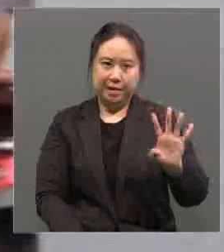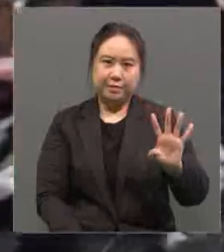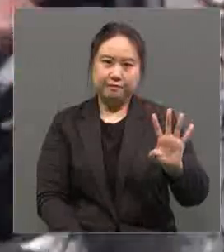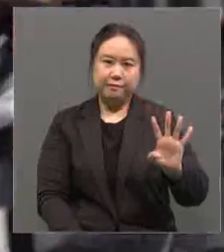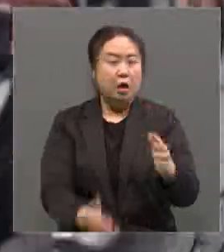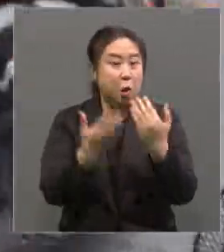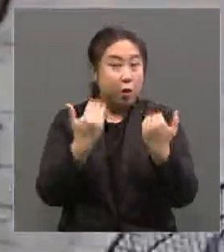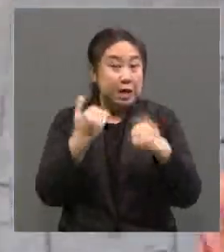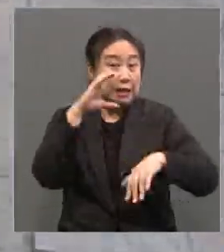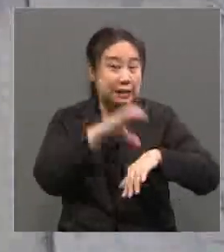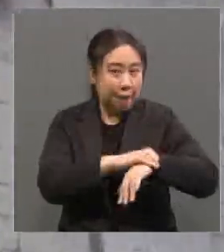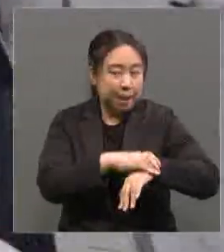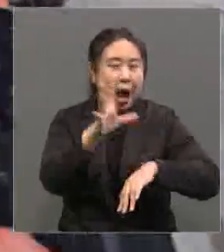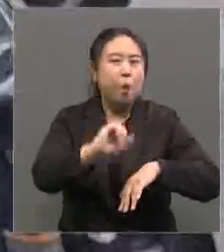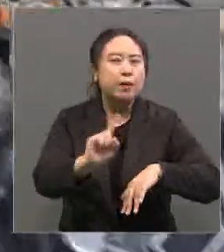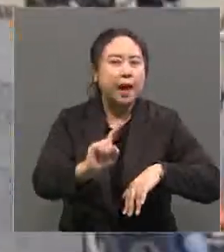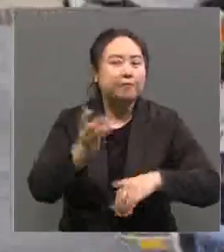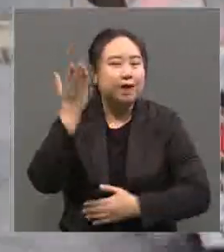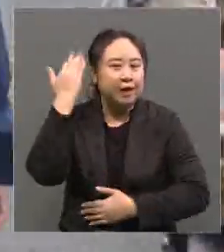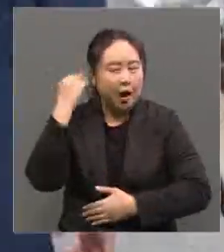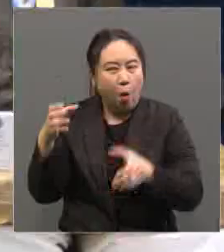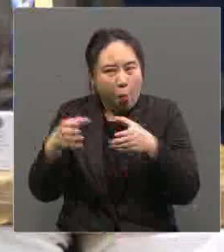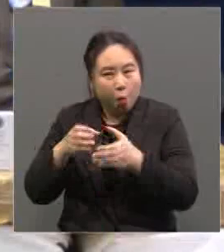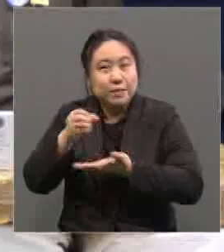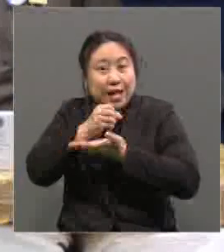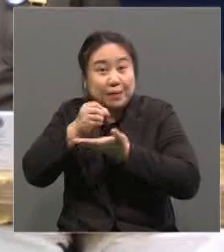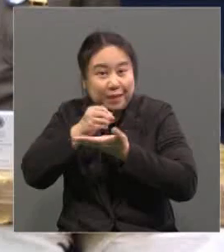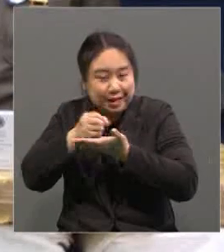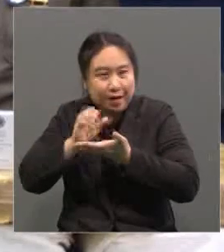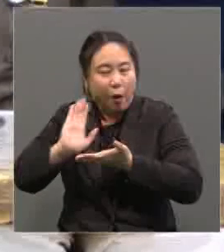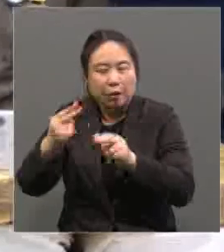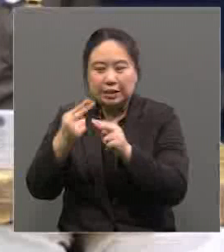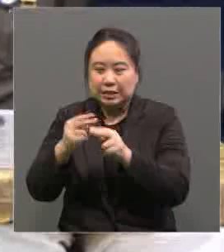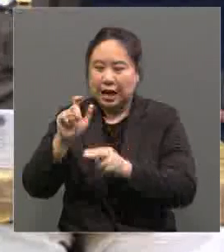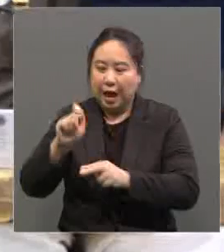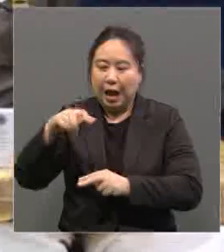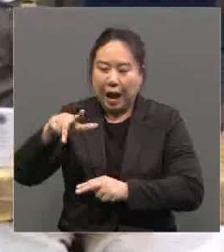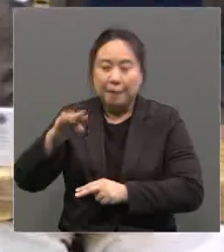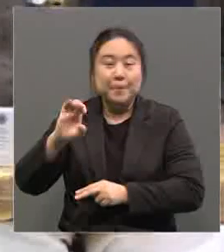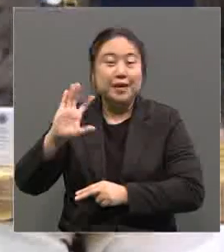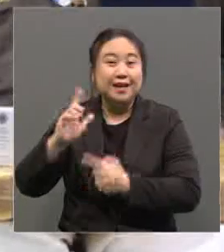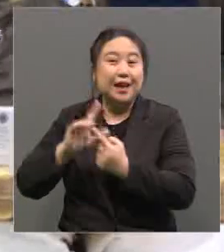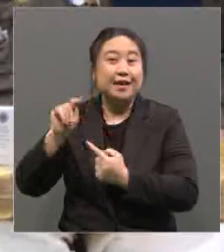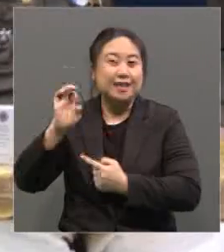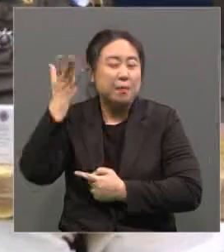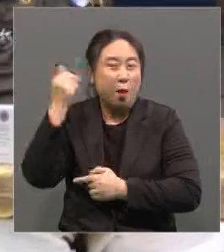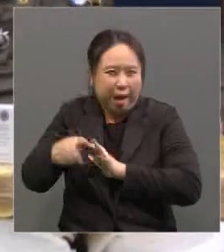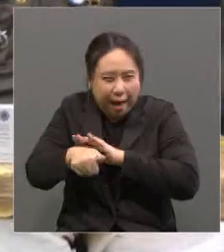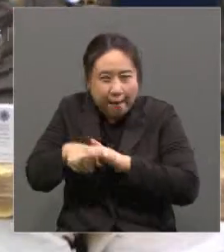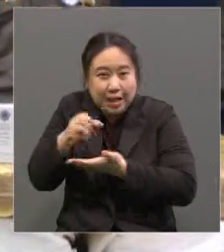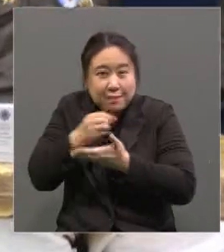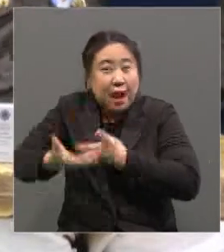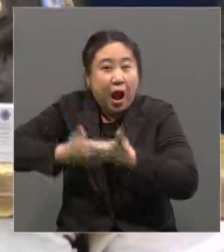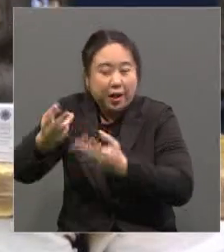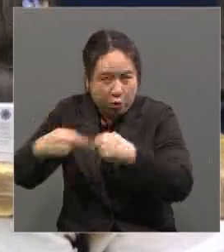จับกุมในครั้งนี้เป็นการขยายผลการสอบสวนเครือข่ายยาเสพติดกลุ่มของนายอภิชาติที่ก่อนหน้านี้เนี่ยมีการลักลอบจำหน่ายยาเสพติด